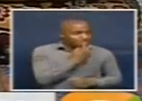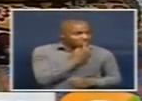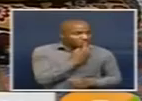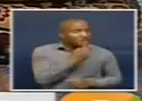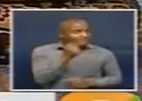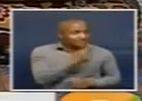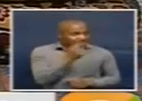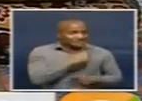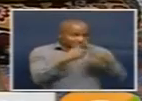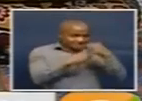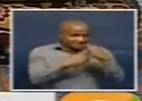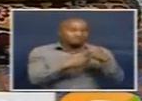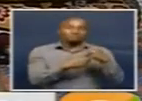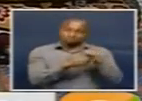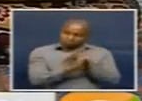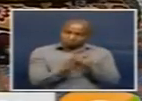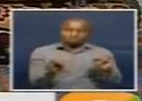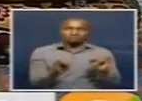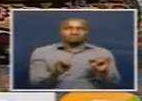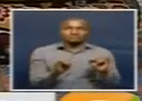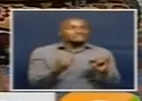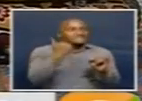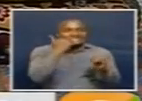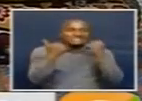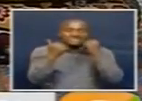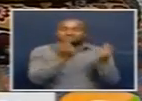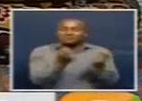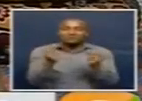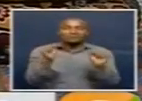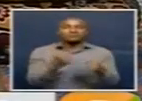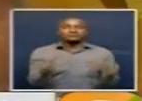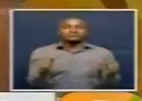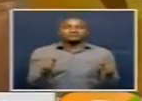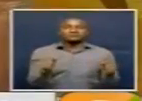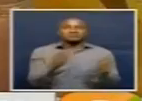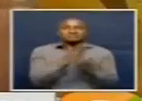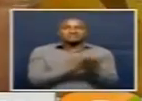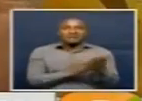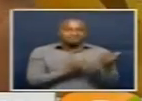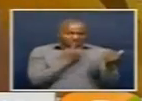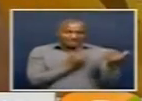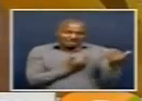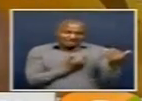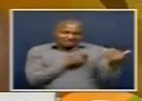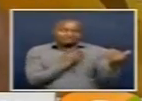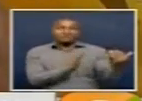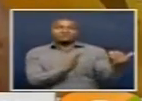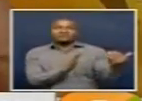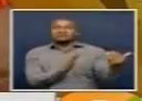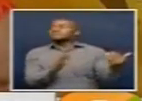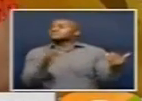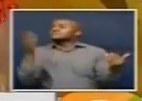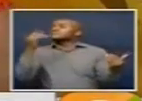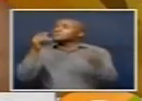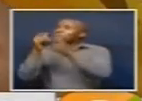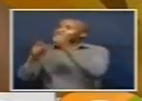sita ifike, hata mtoto hatapata maradhi yale madogo madogo. Lakini utaanza, ah mwanangu ankataa matiti, nenda ukamnunulie maziwa,